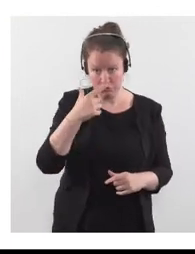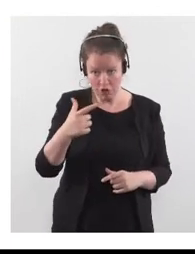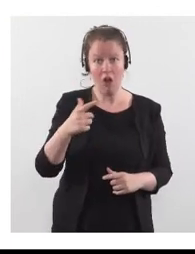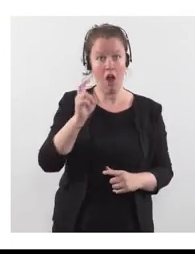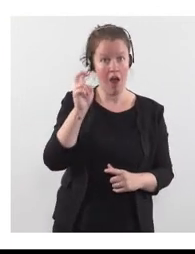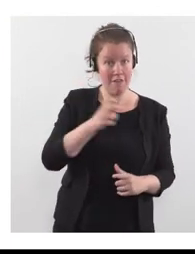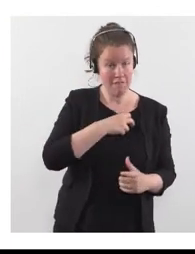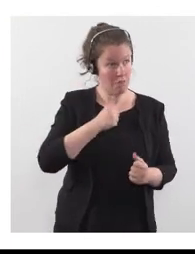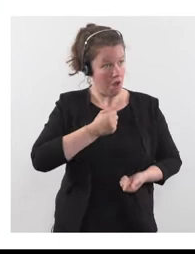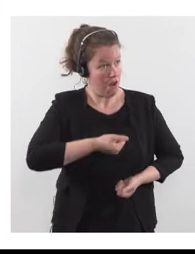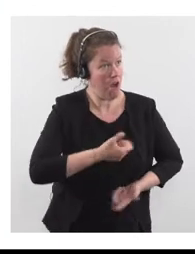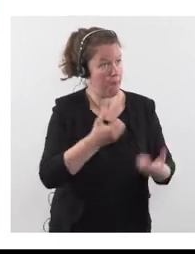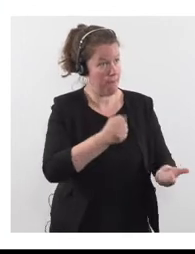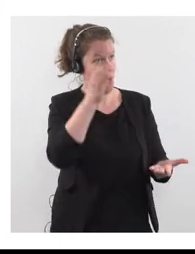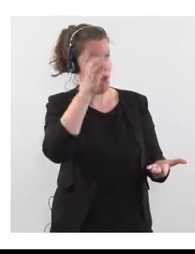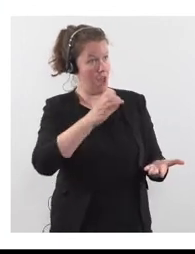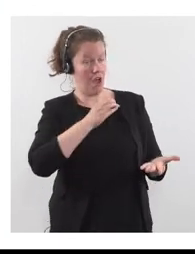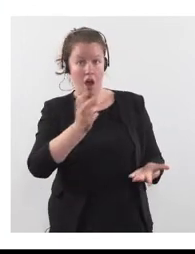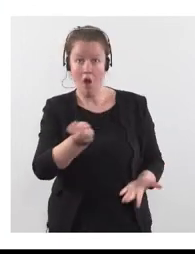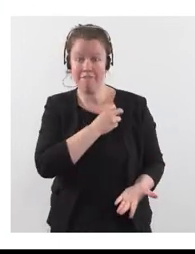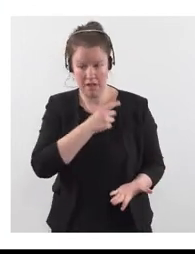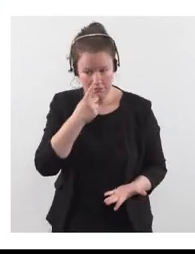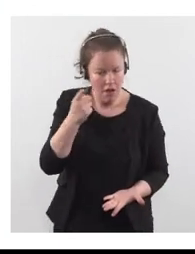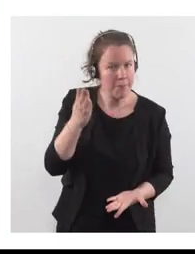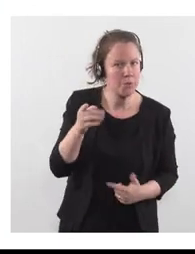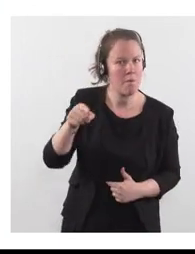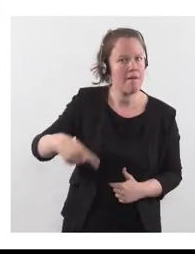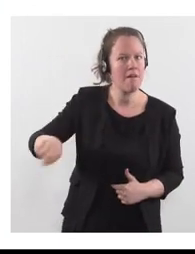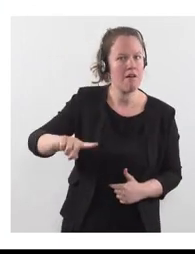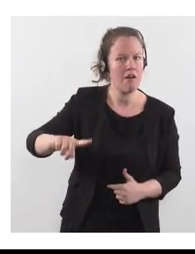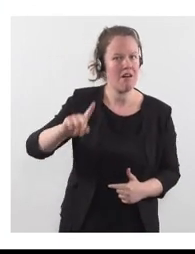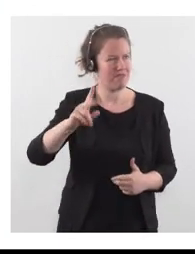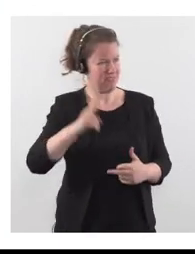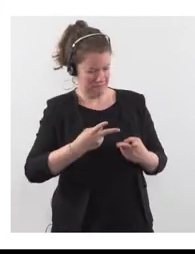de permis de conduire. Ils pensaient que c'était vraiment non justifié.